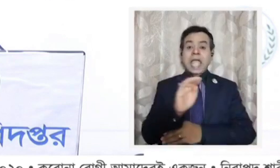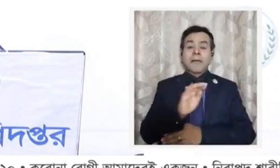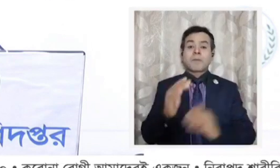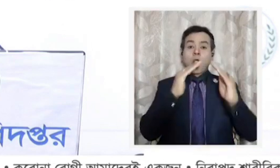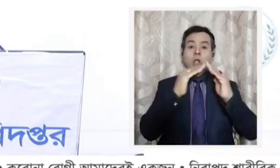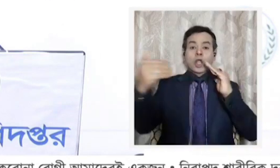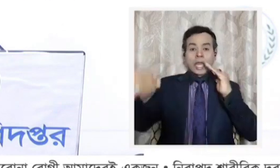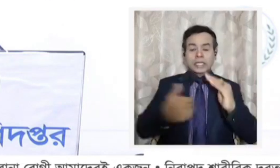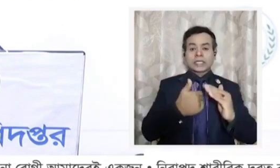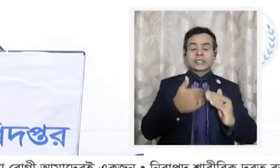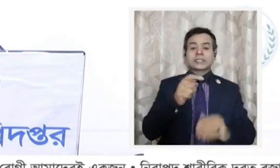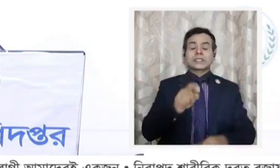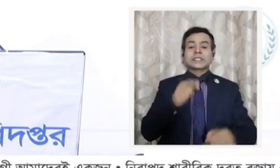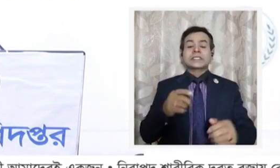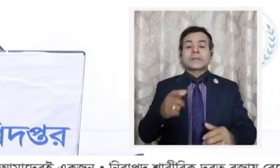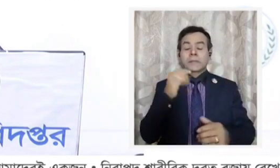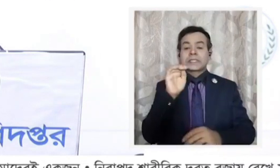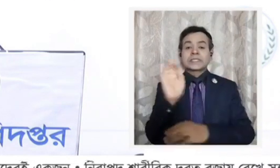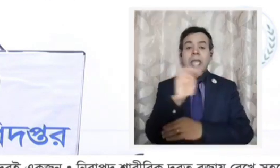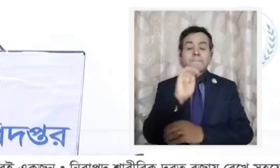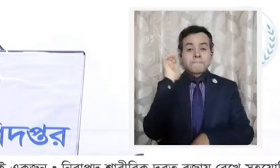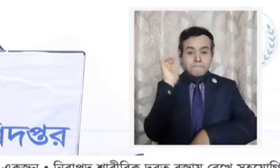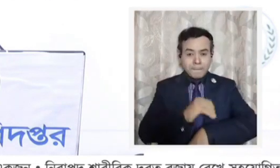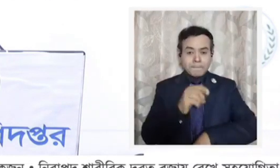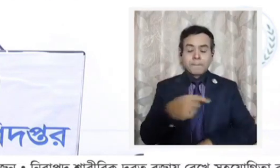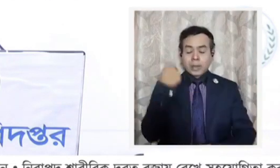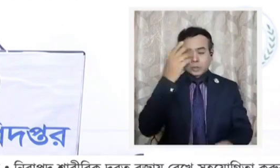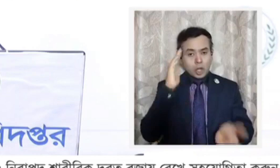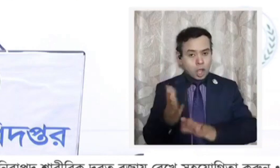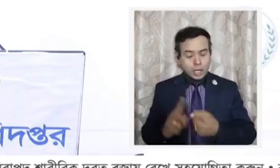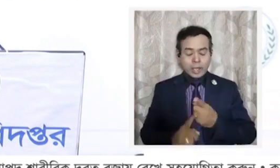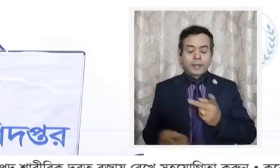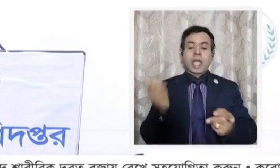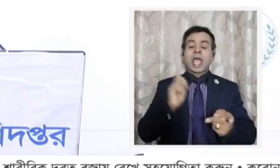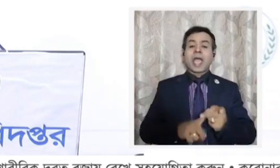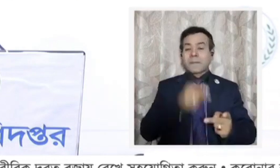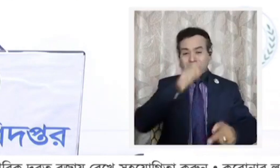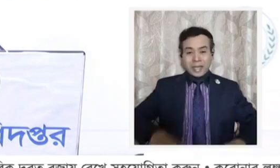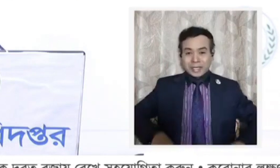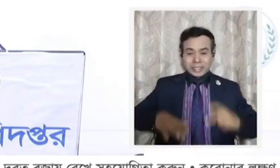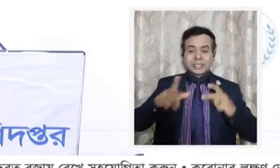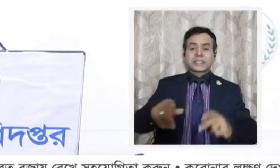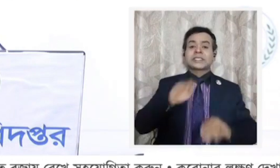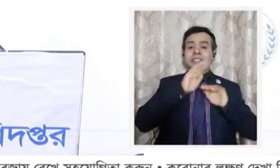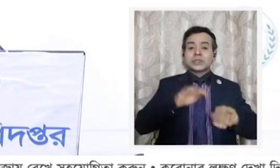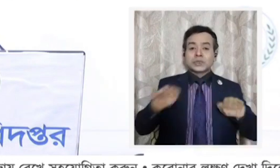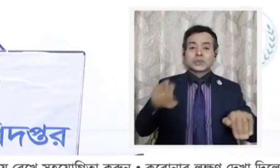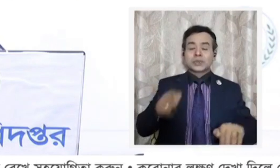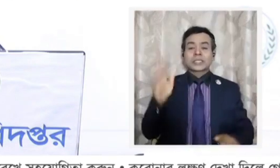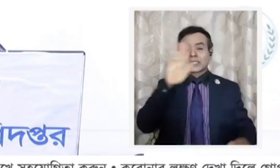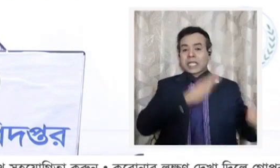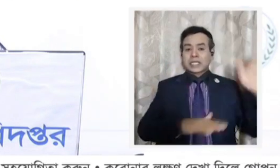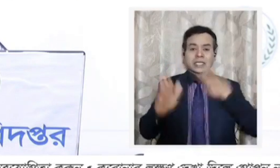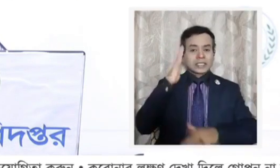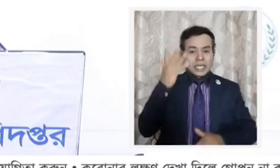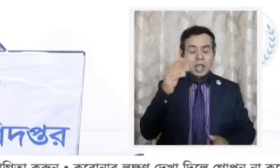এবং পানিতে ডুবে যাওয়া থেকে সকলকে সতর্ক থাকার অনুরোধ জানাচ্ছি, যাতে সাপে কেটে এবং পানিতে ডুবে কোনো অপমৃত্যু